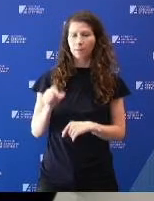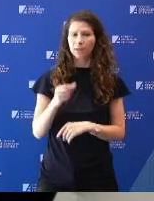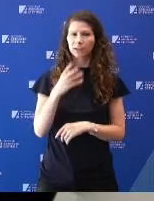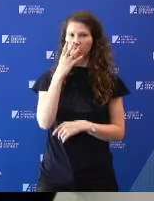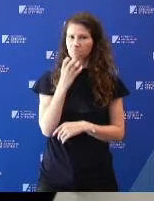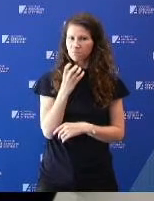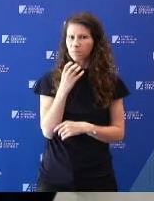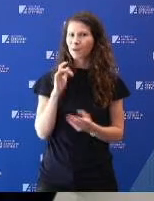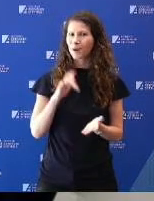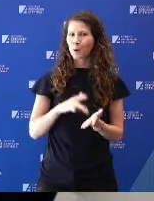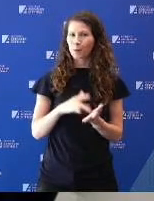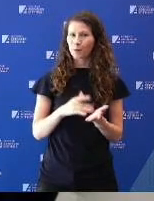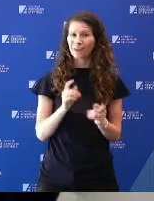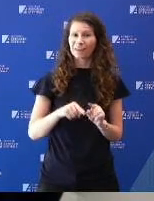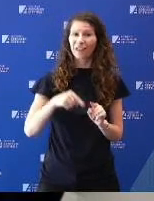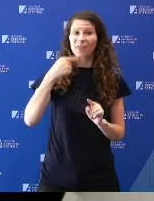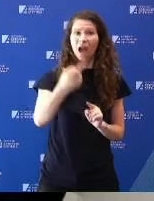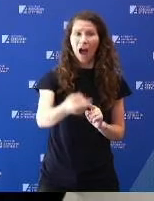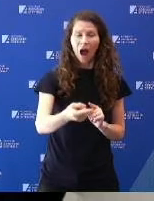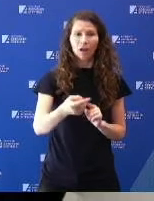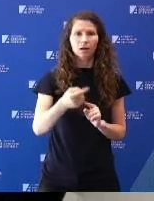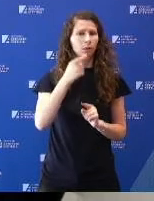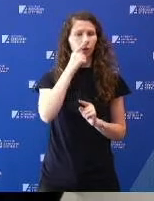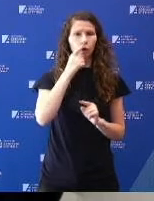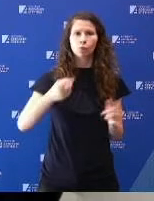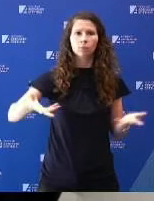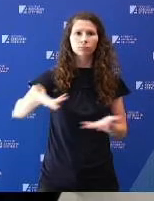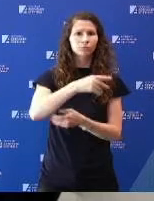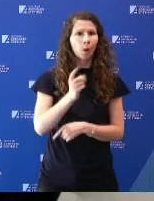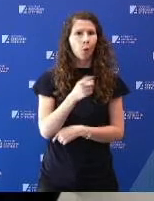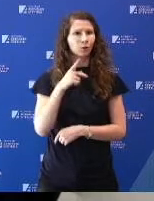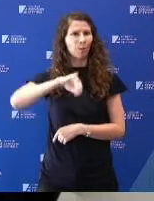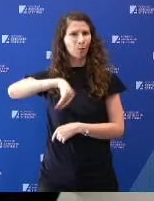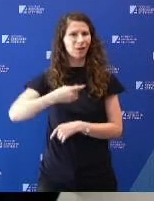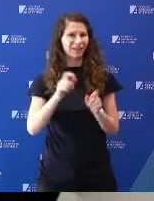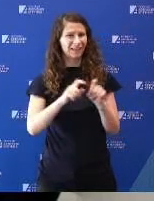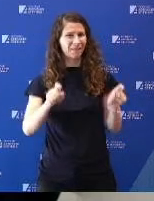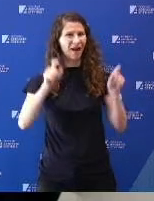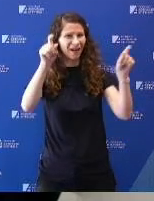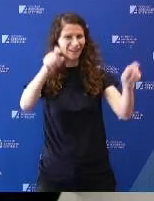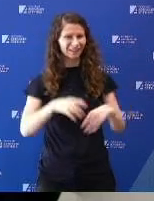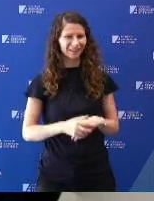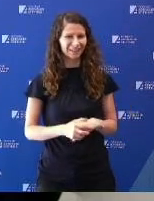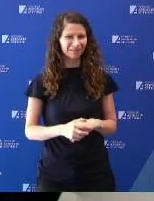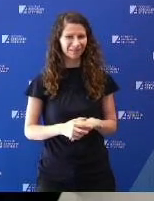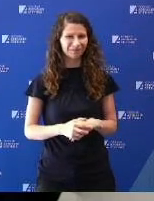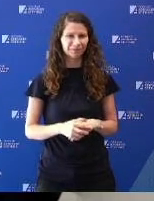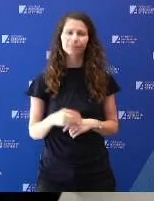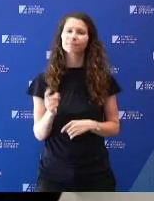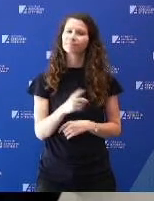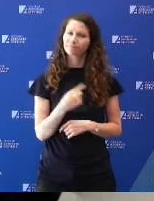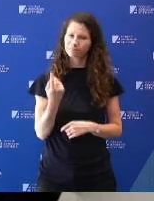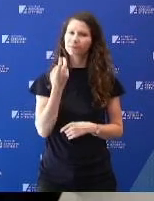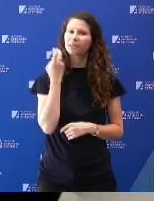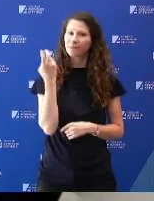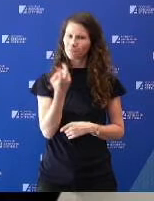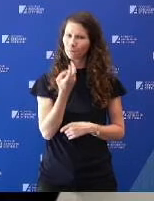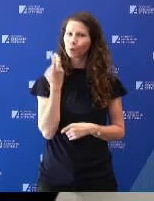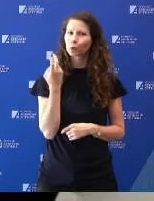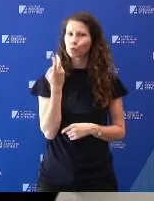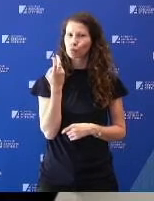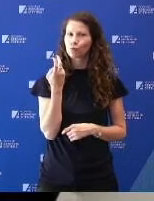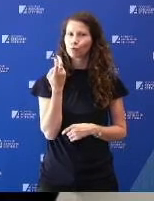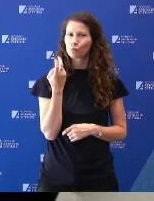dann im Anschluss wurde eigentlich nur noch über unser Projekt gesprochen. Also wir versuchen das natürlich zu einer Durchführung, zu